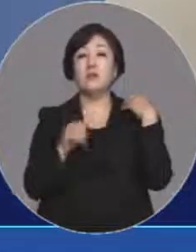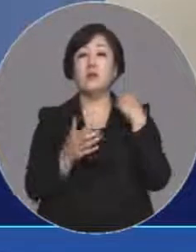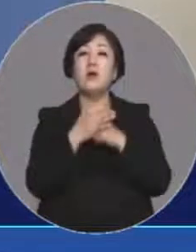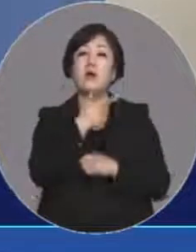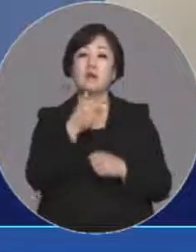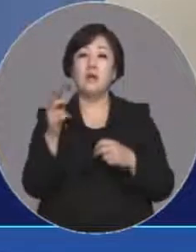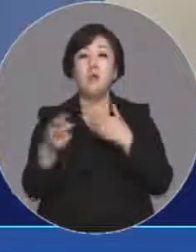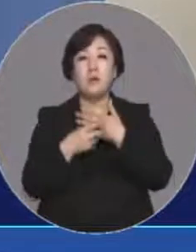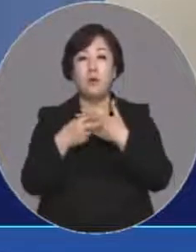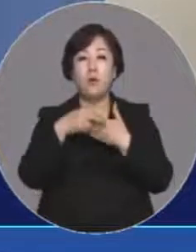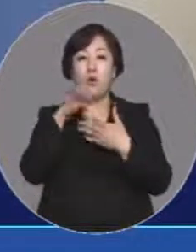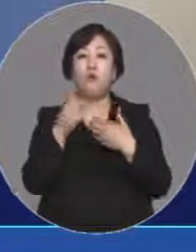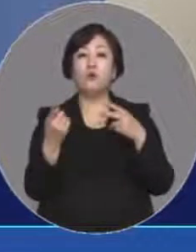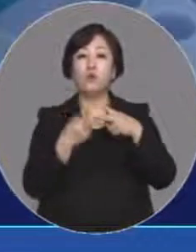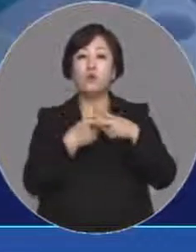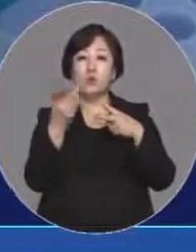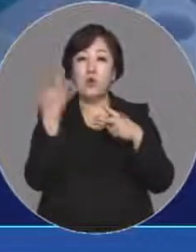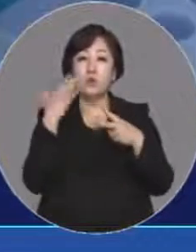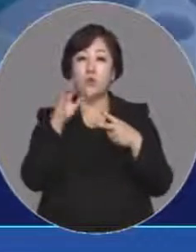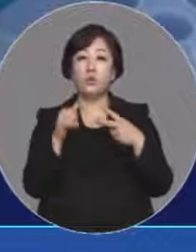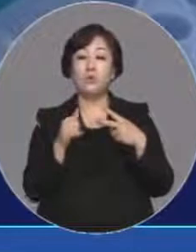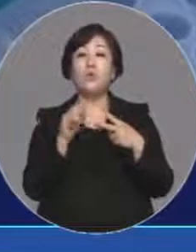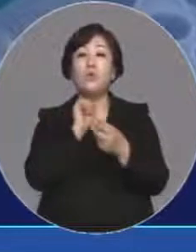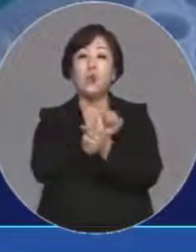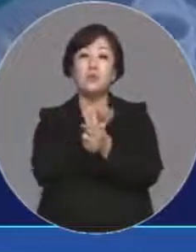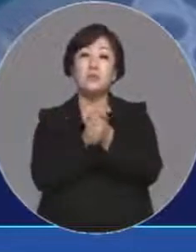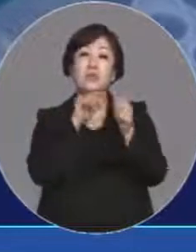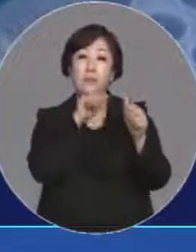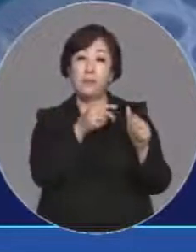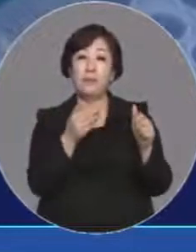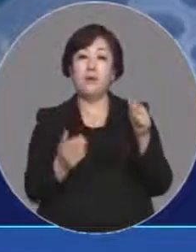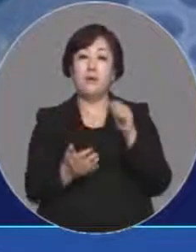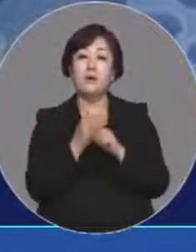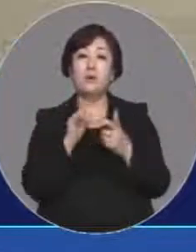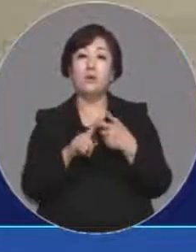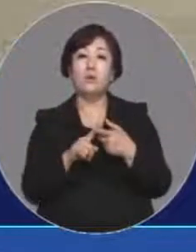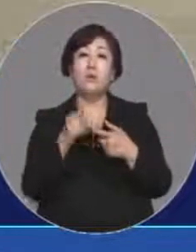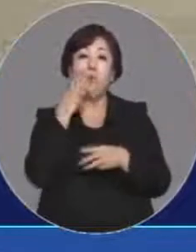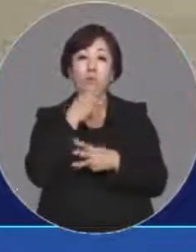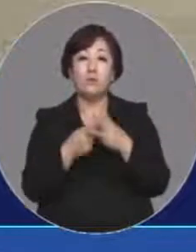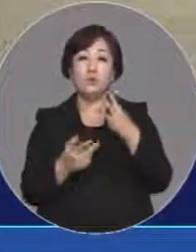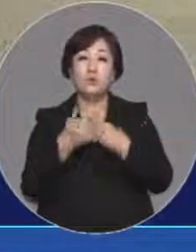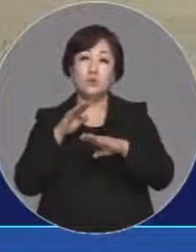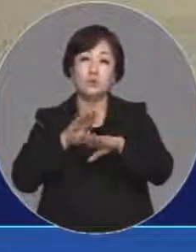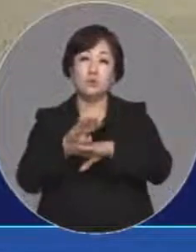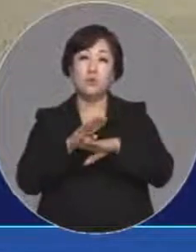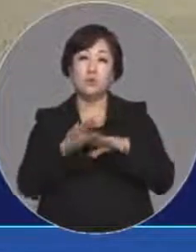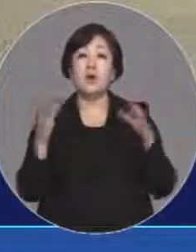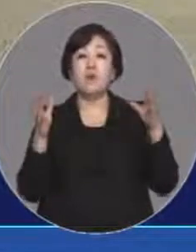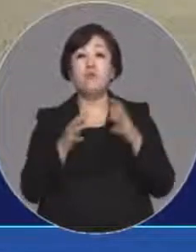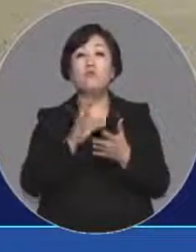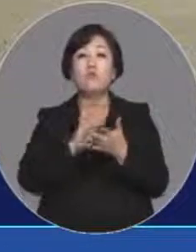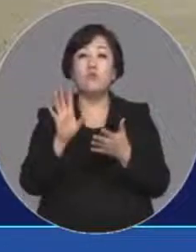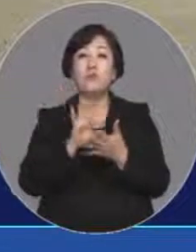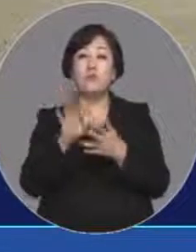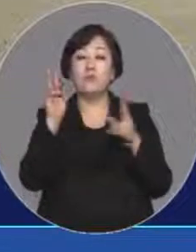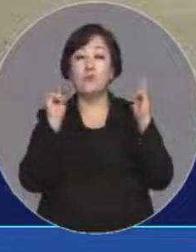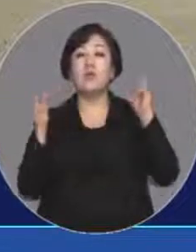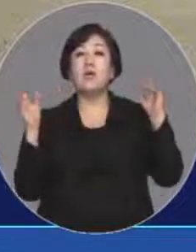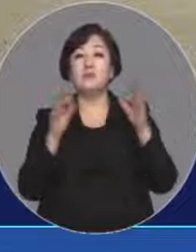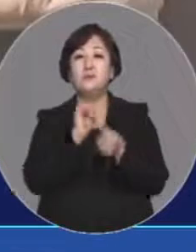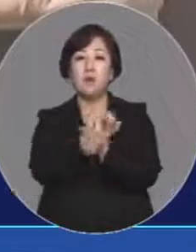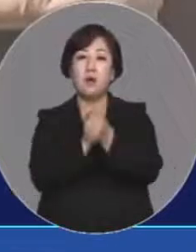울산경찰청과 대형병원, 초등학교에서도 확진자가 나왔고 울주군 자동차 부품업체 집단 감염도 이어지고